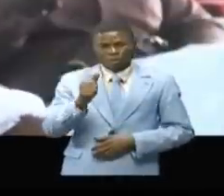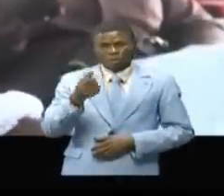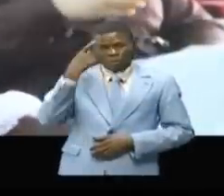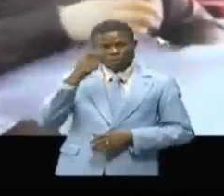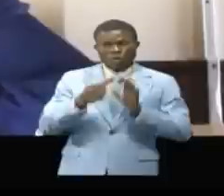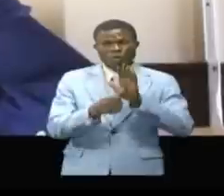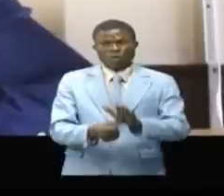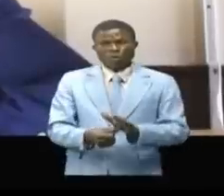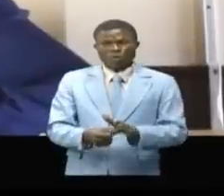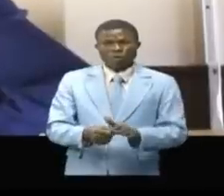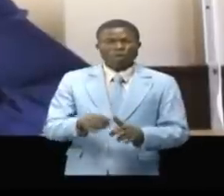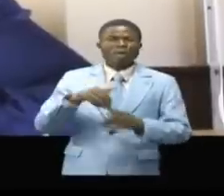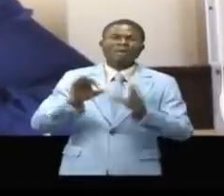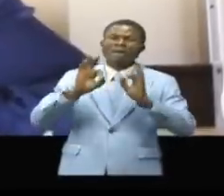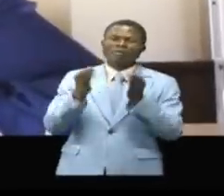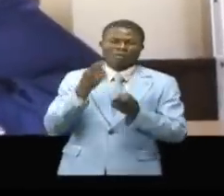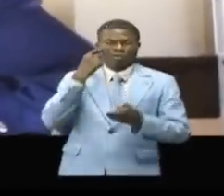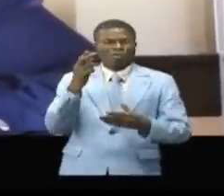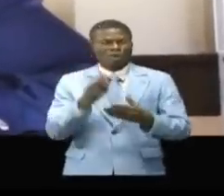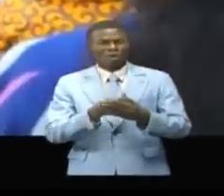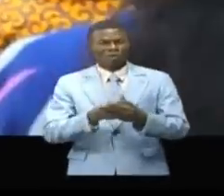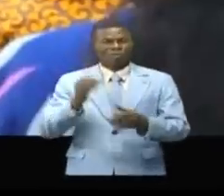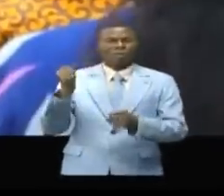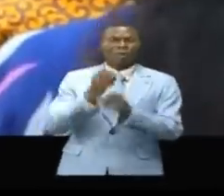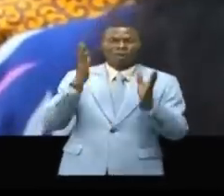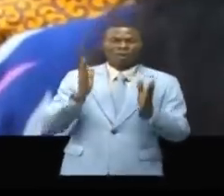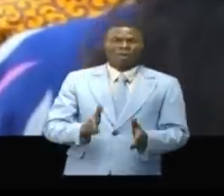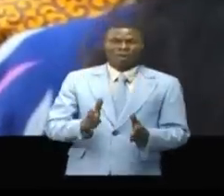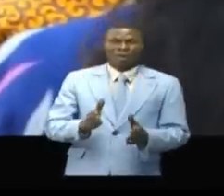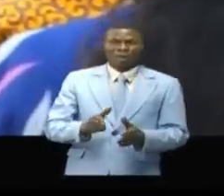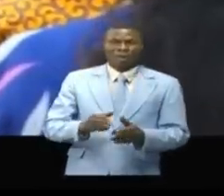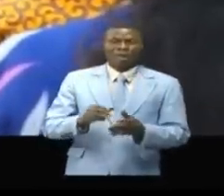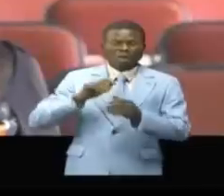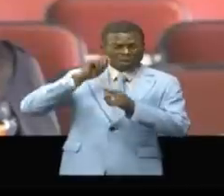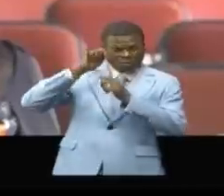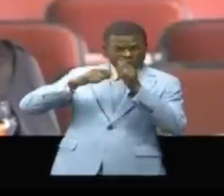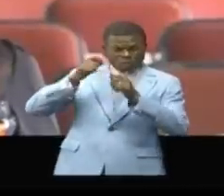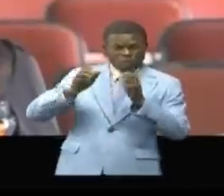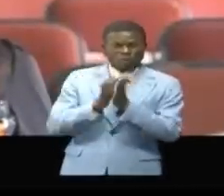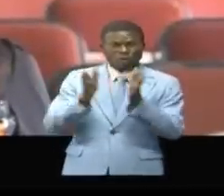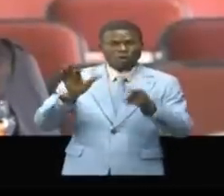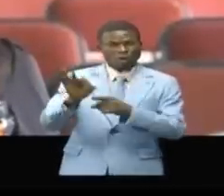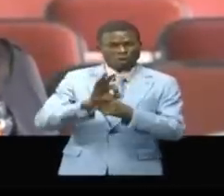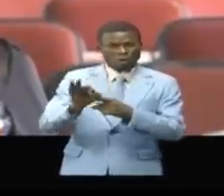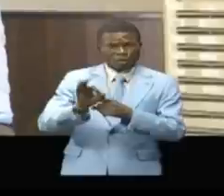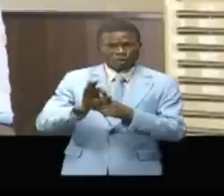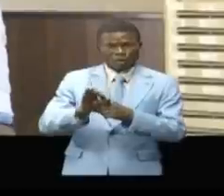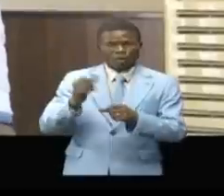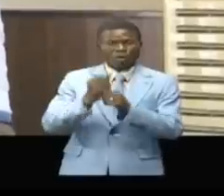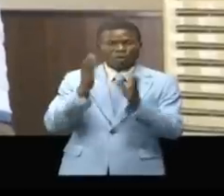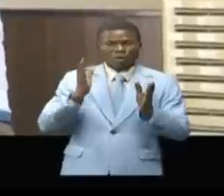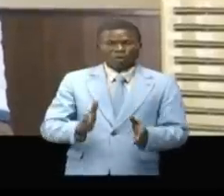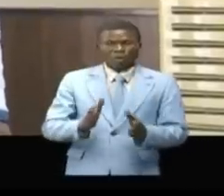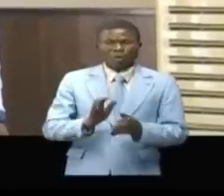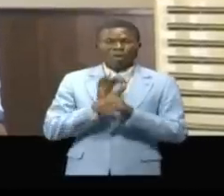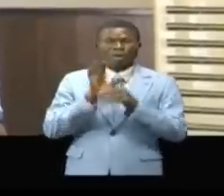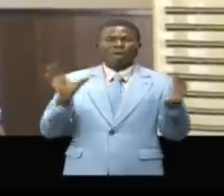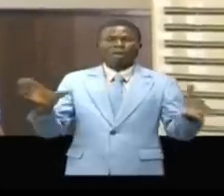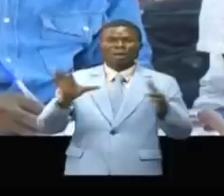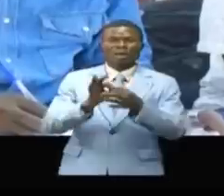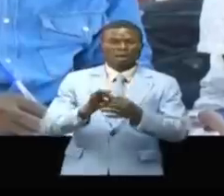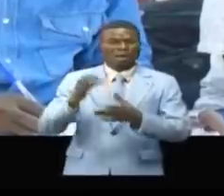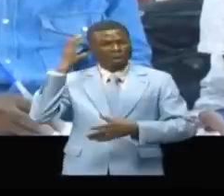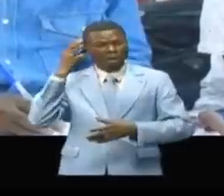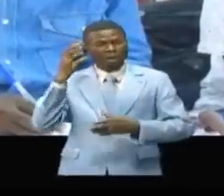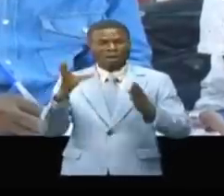tabou auprès des familles, des professionnels et dans l'imagerie collective, une formation des prestataires sur l'inclusion des personnes vivant